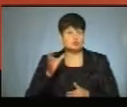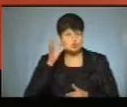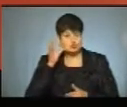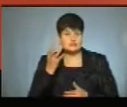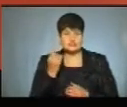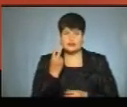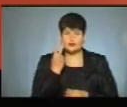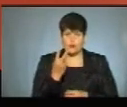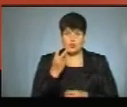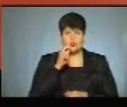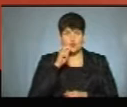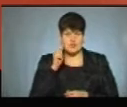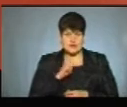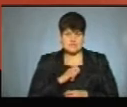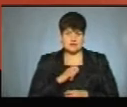двох українських